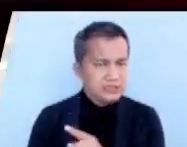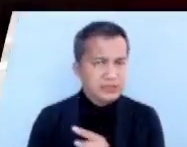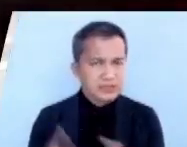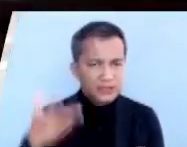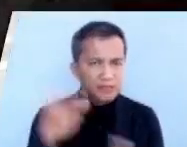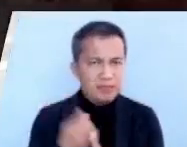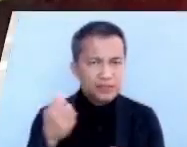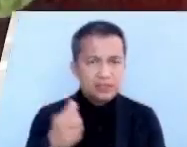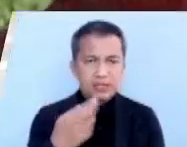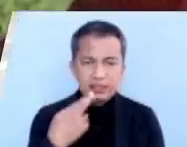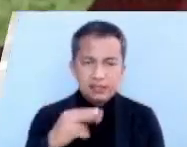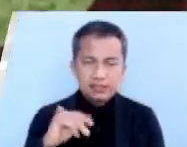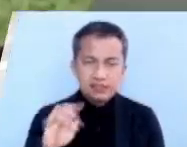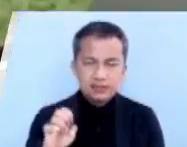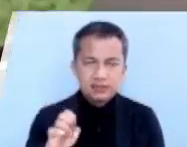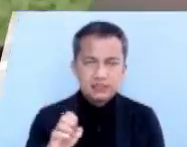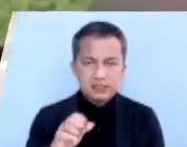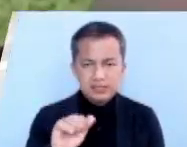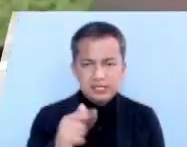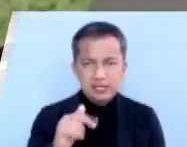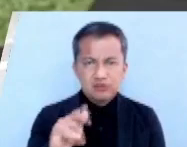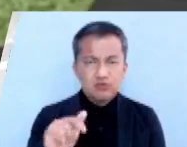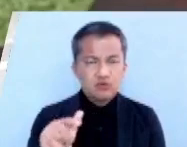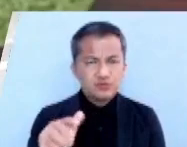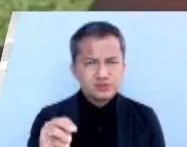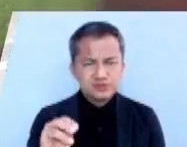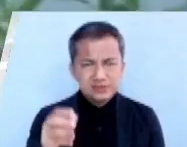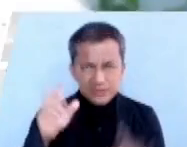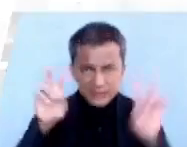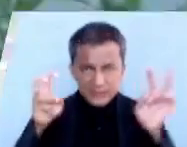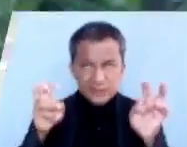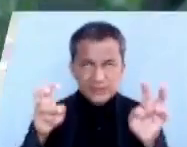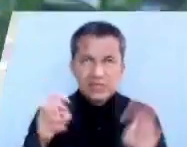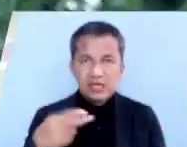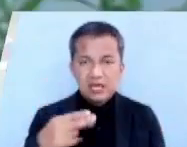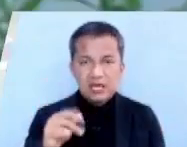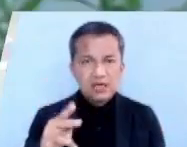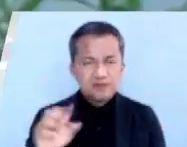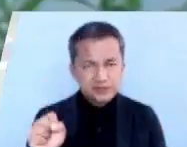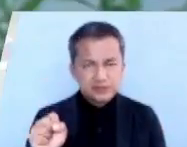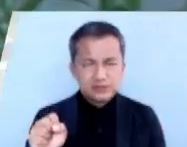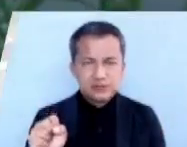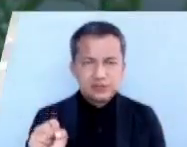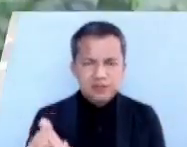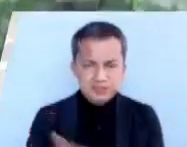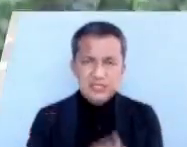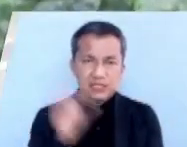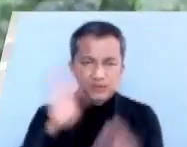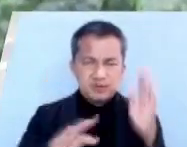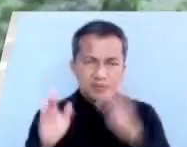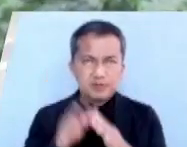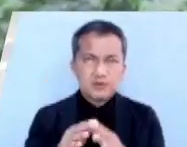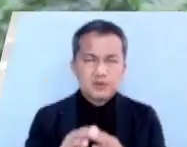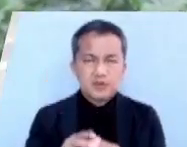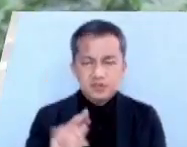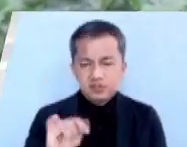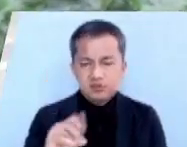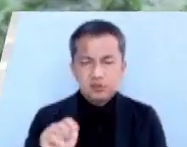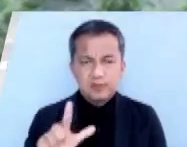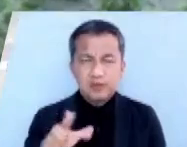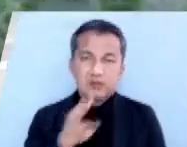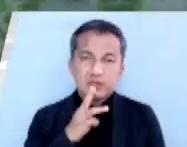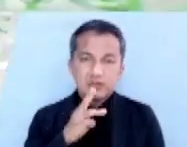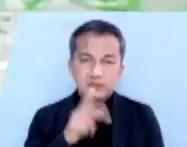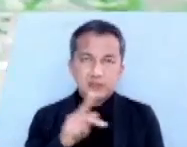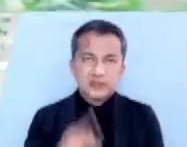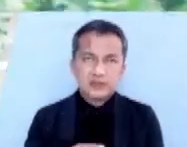o harmful algal blooms, also known as HABs. Matagal na umanong problema sa warm tropical waters ng Pilipinas ang pagdami